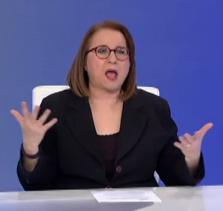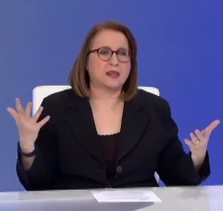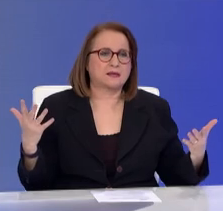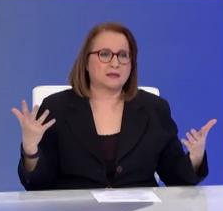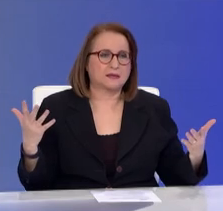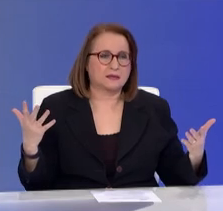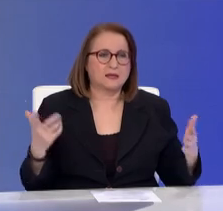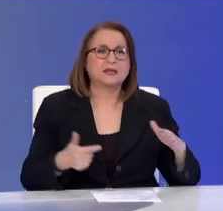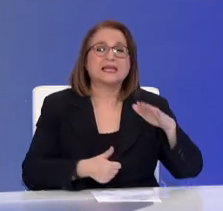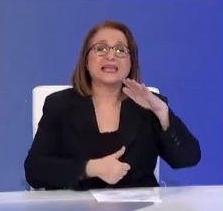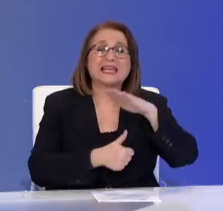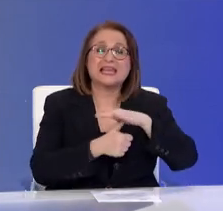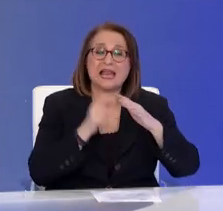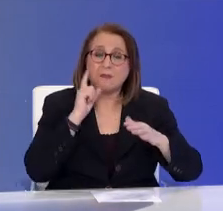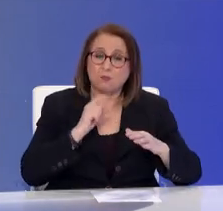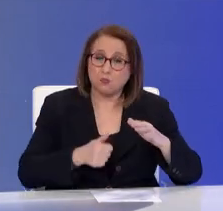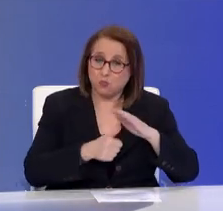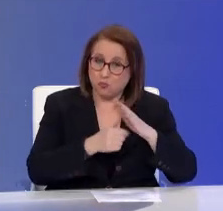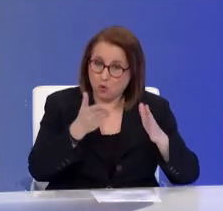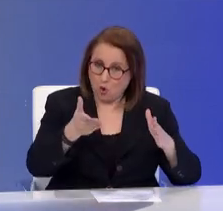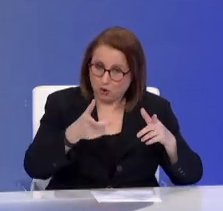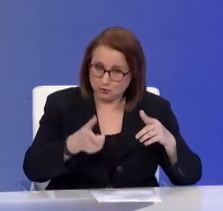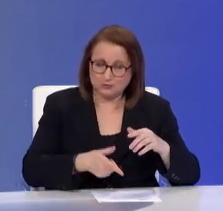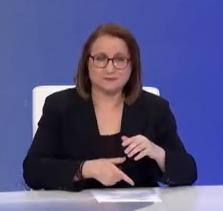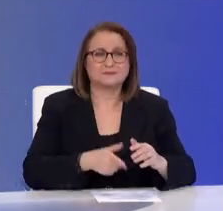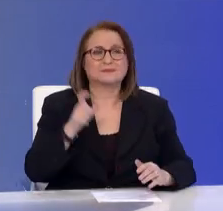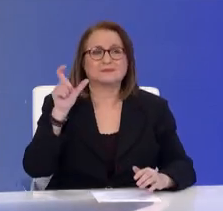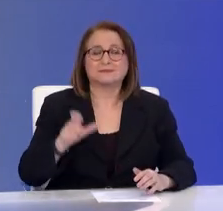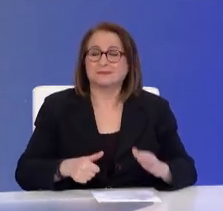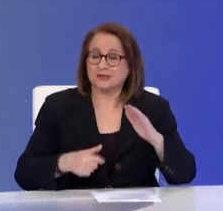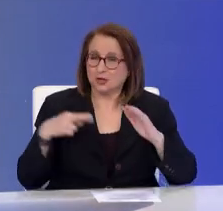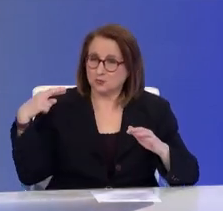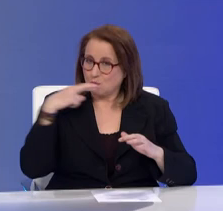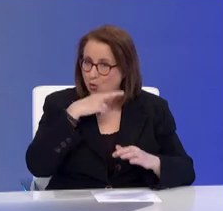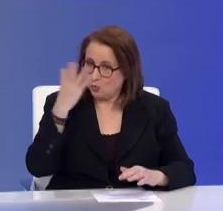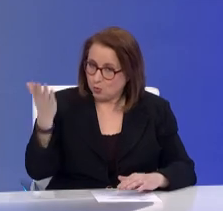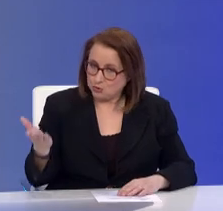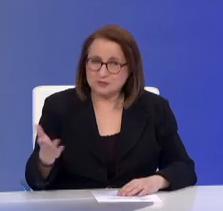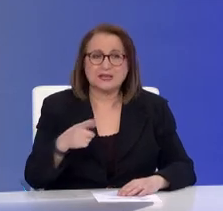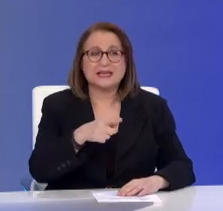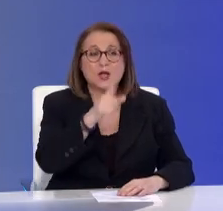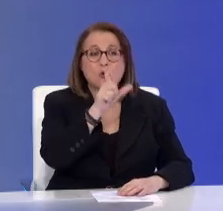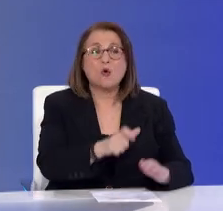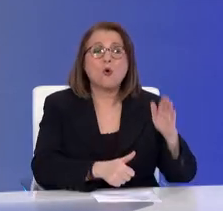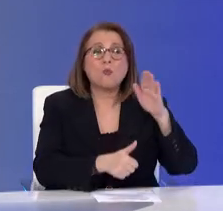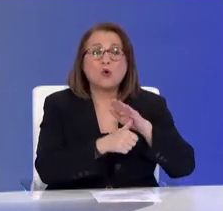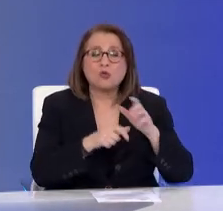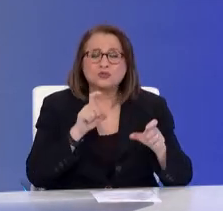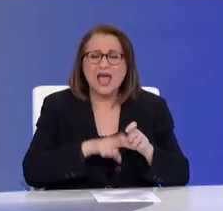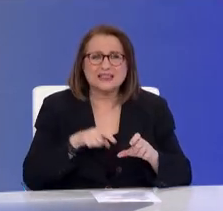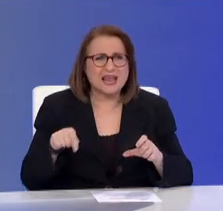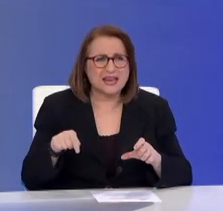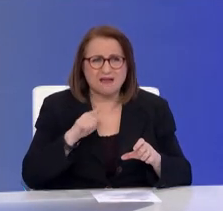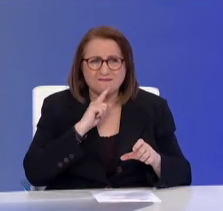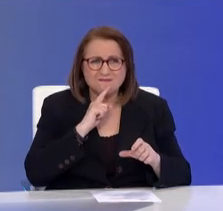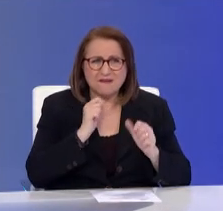Κυρία Πρόεδρε της Δημοκρατίας, κύριε Πρόεδρε της Εταιρείας για τον Ελληνισμό και